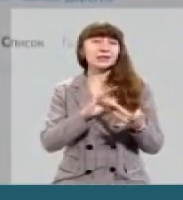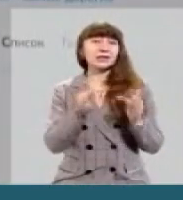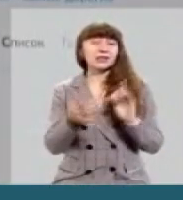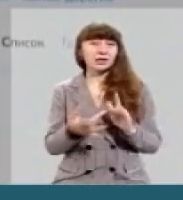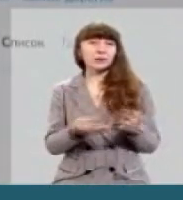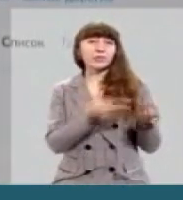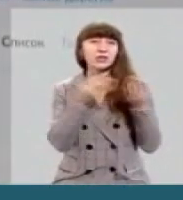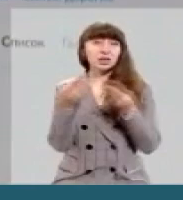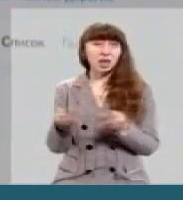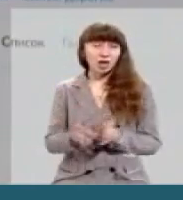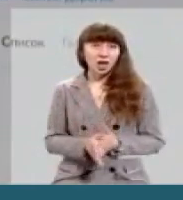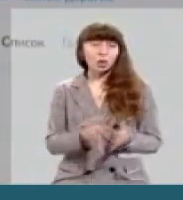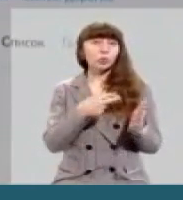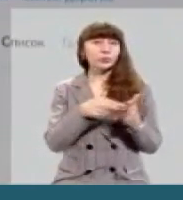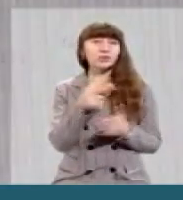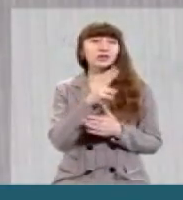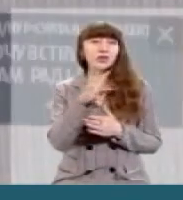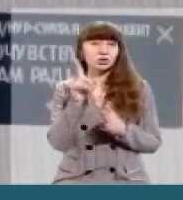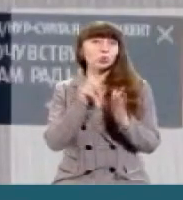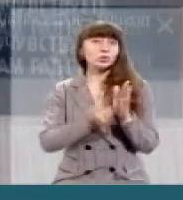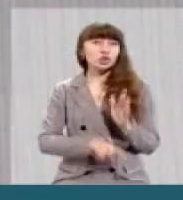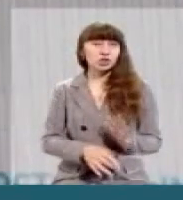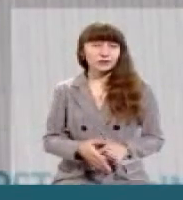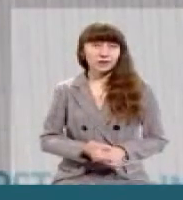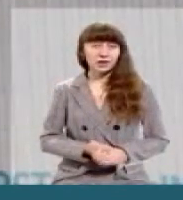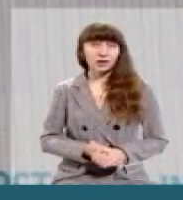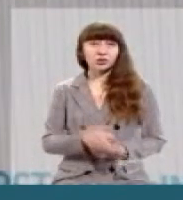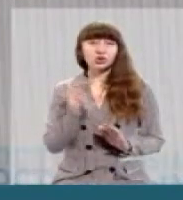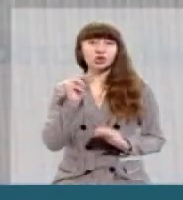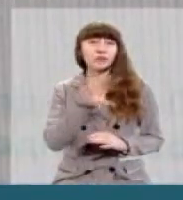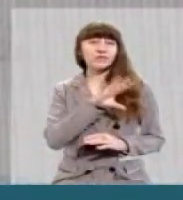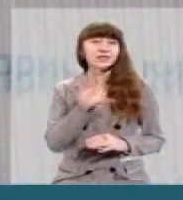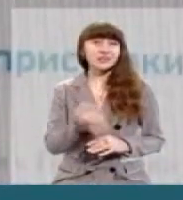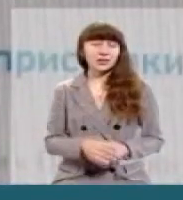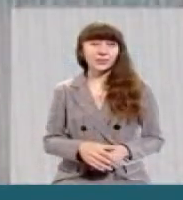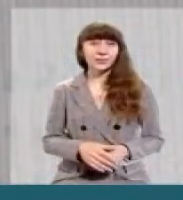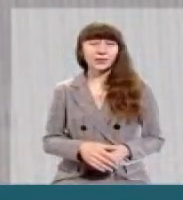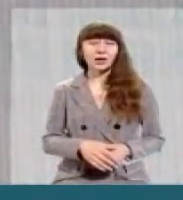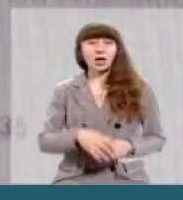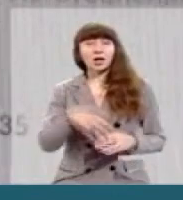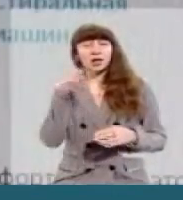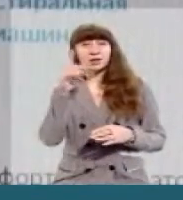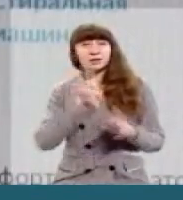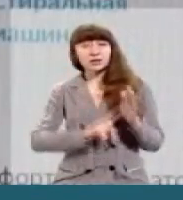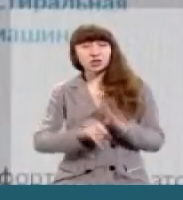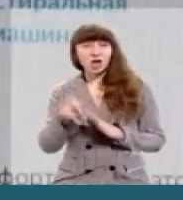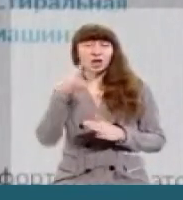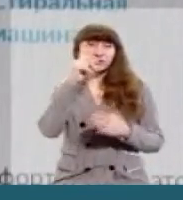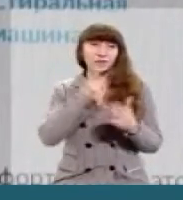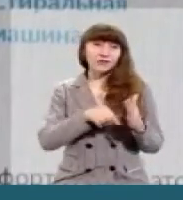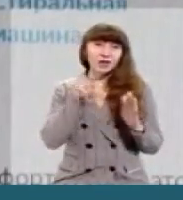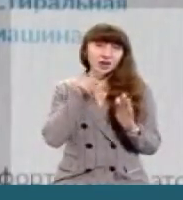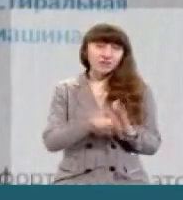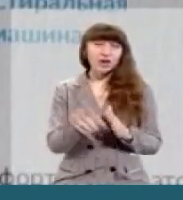кірген. Жеке өмір туралы сыр шерте отырып, ол жылжымайтын мүлікті сатып алумен айналысатынын айтады. Қарым-қатынас барысында жігіт облыс